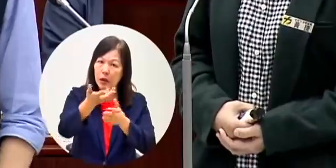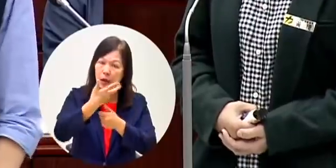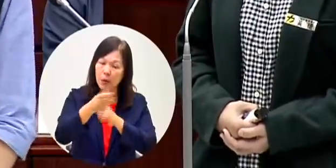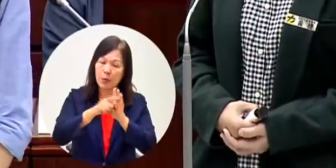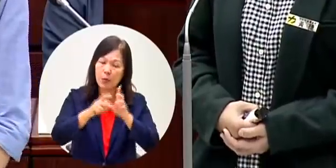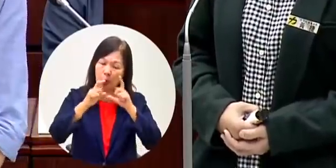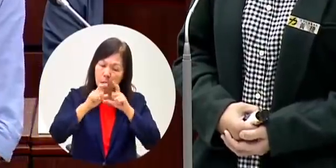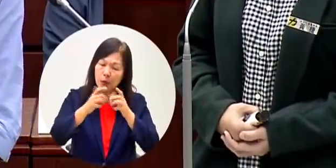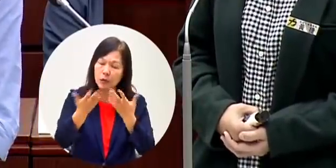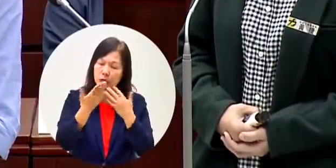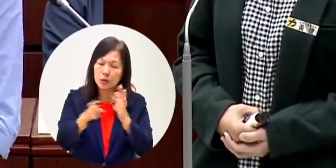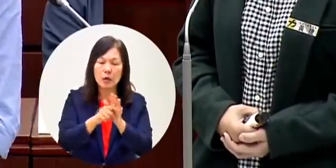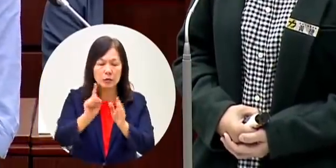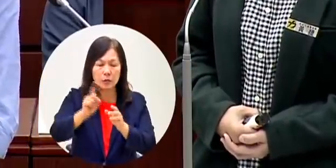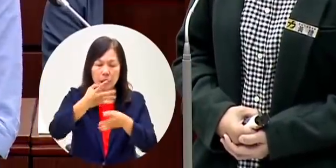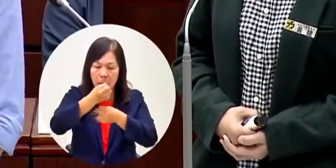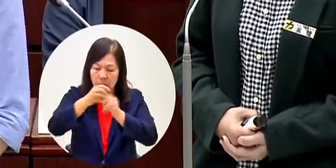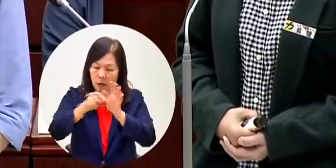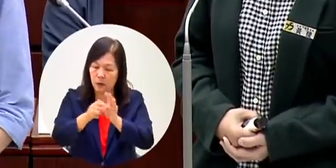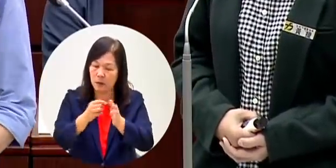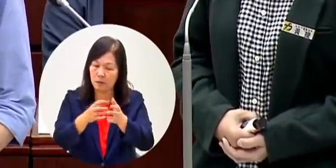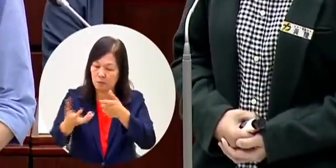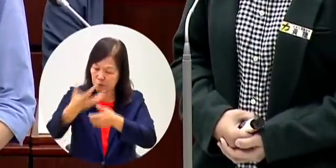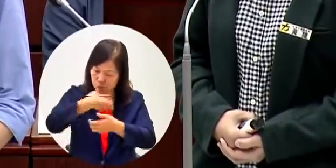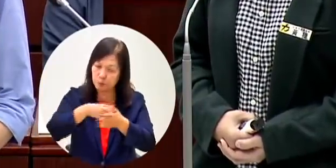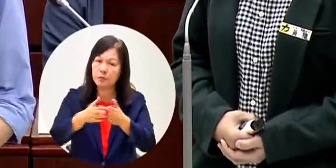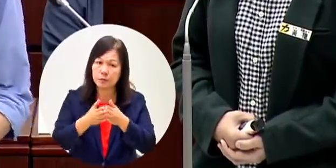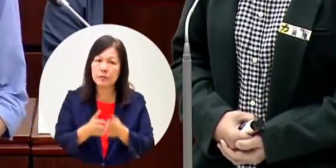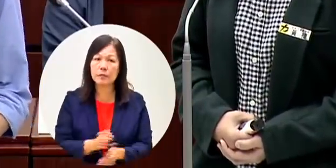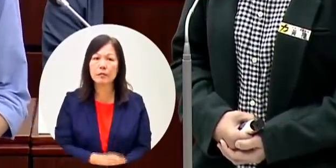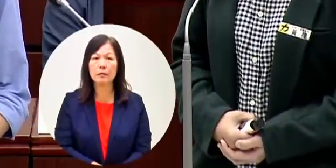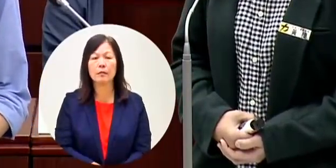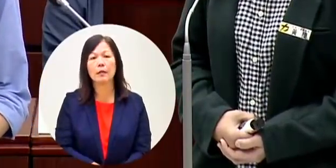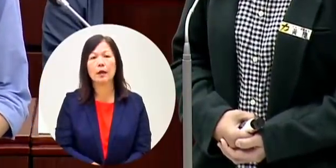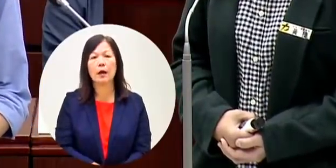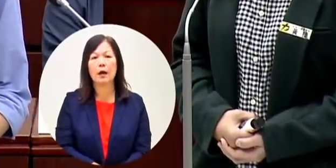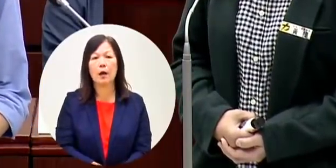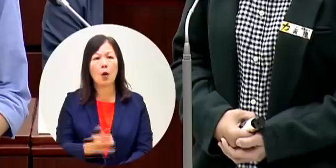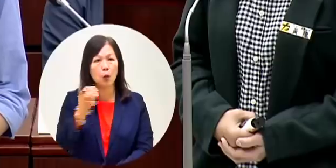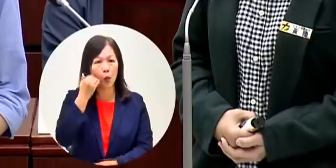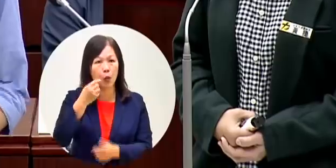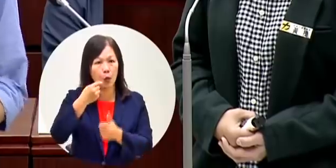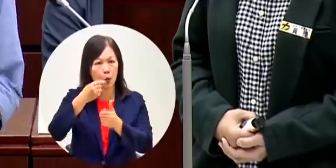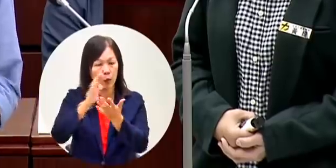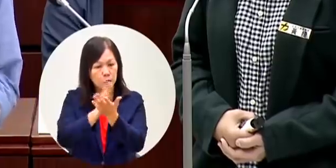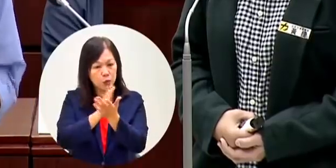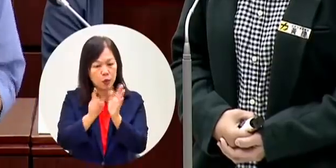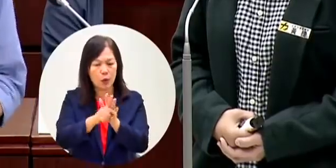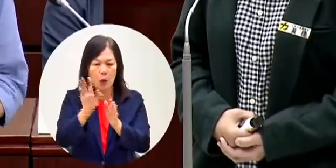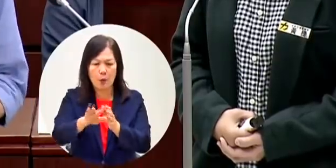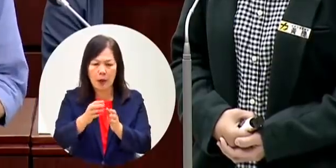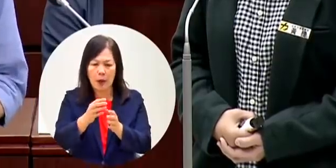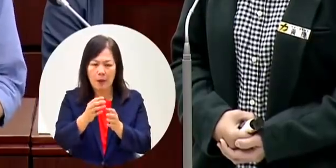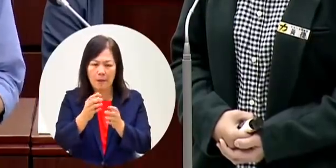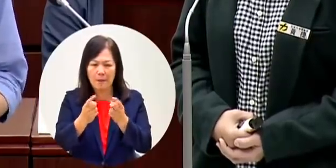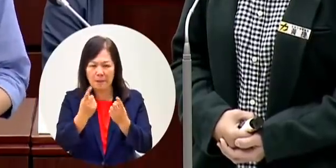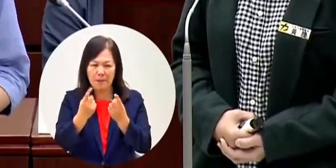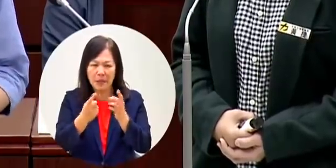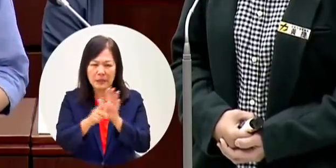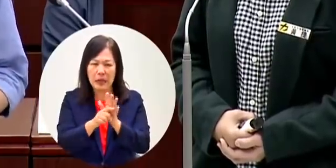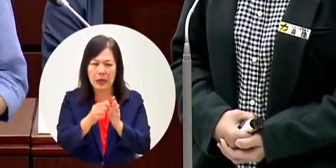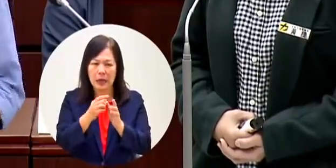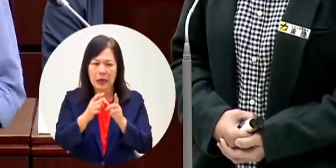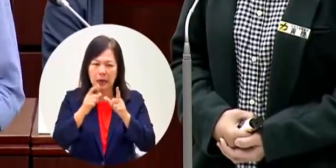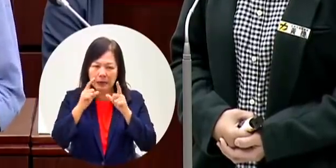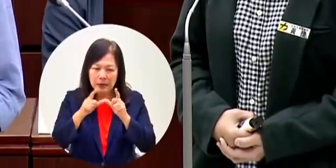入？ 如果教科书里面有过度太露骨的、太赤裸裸的表述的话，我想我